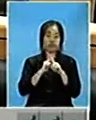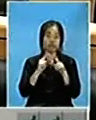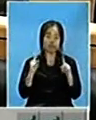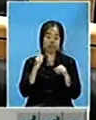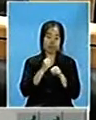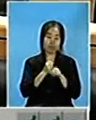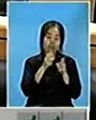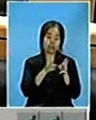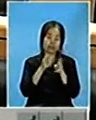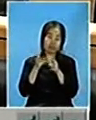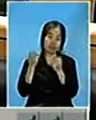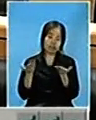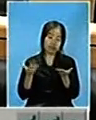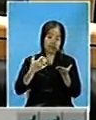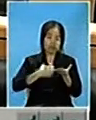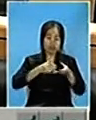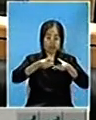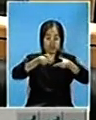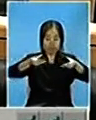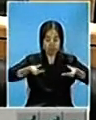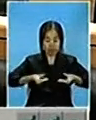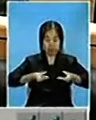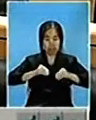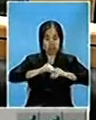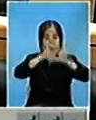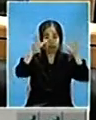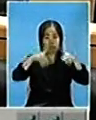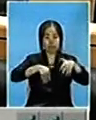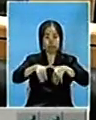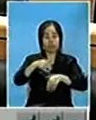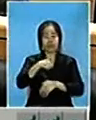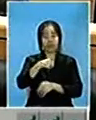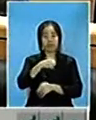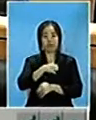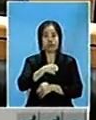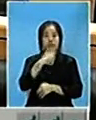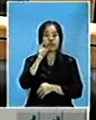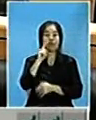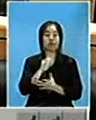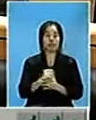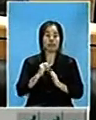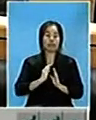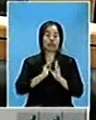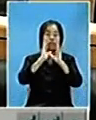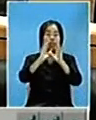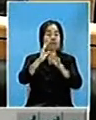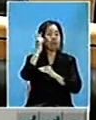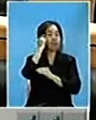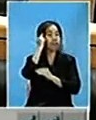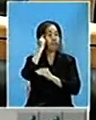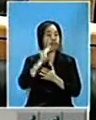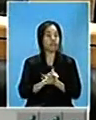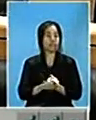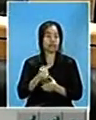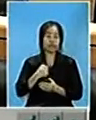ายงานฉบับนี้กับจะได้แพร่หลายและประชาชนจะได้รู้เยอะๆมากยิ่งขึ้นท่านก็คงต้องไปคิดเองนะครับและผมก็ได้พูดอย่างนี้มาทุก